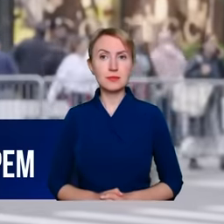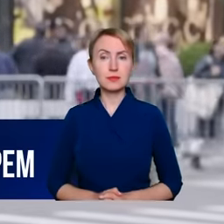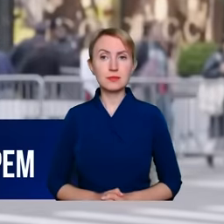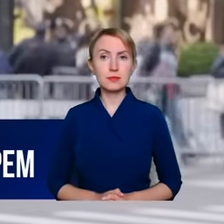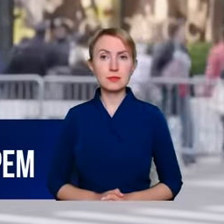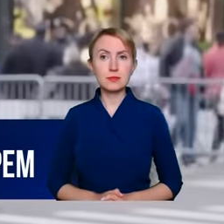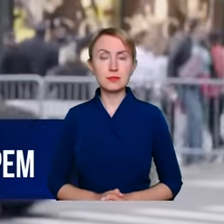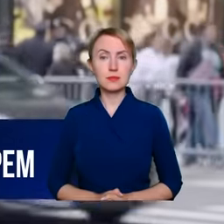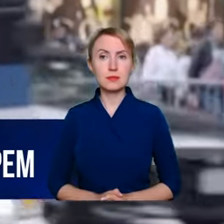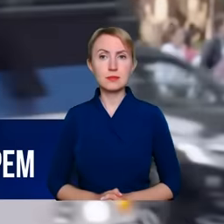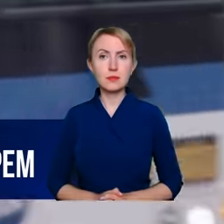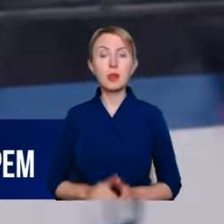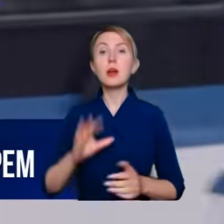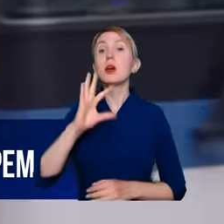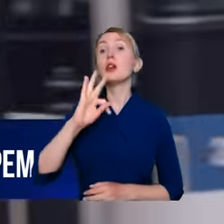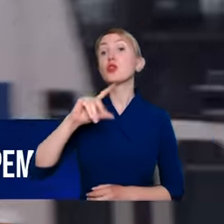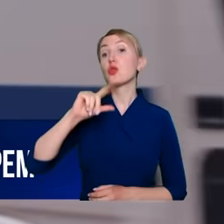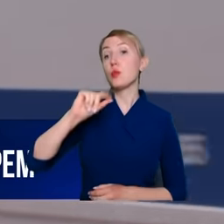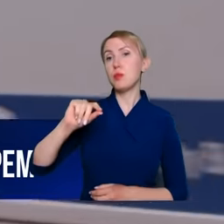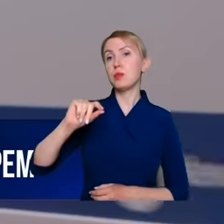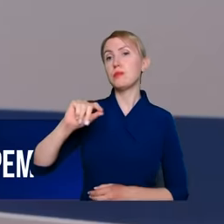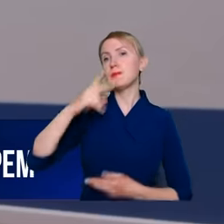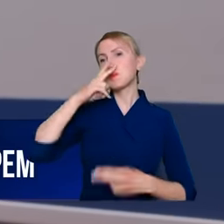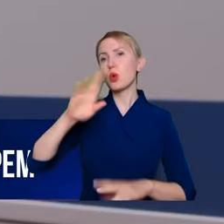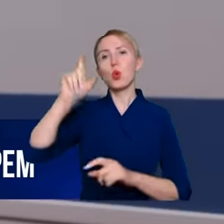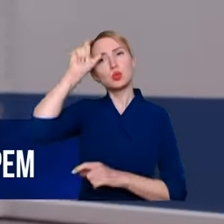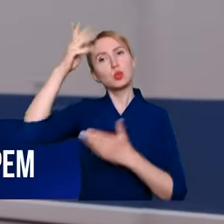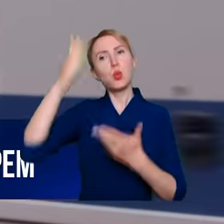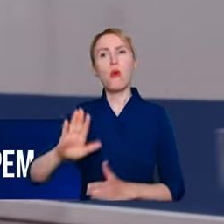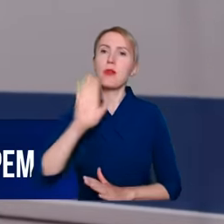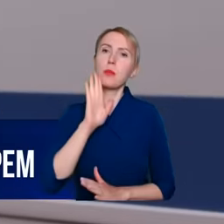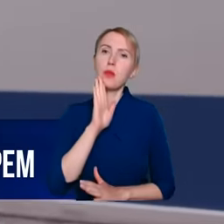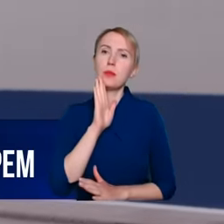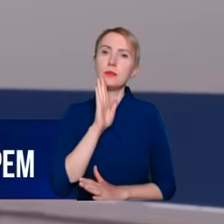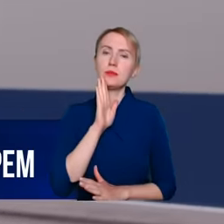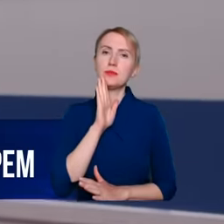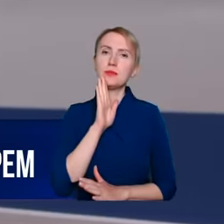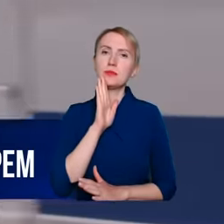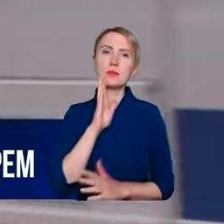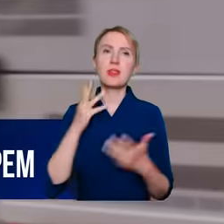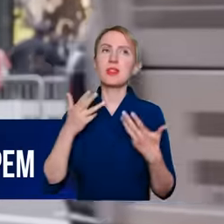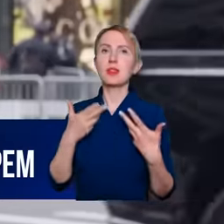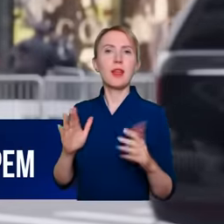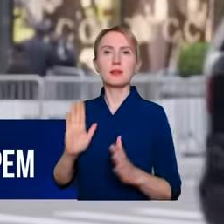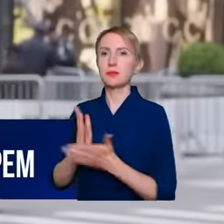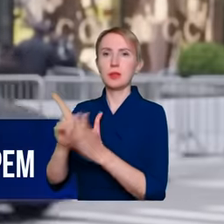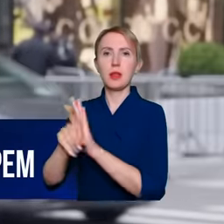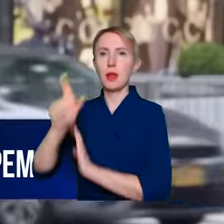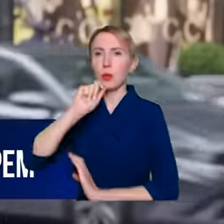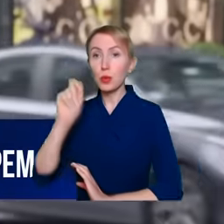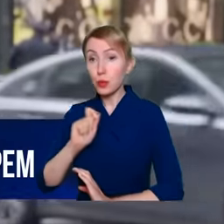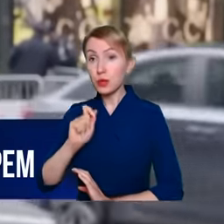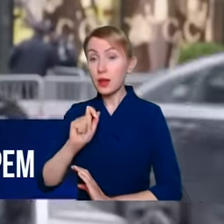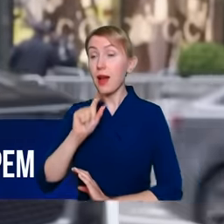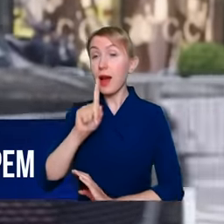bowiem sprawie Donald Trump prezentowany jest jako człowiek niechętny Ukrainie, tak to jest prezentowane. A